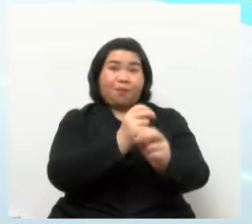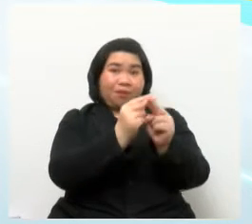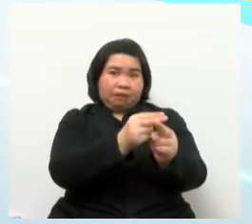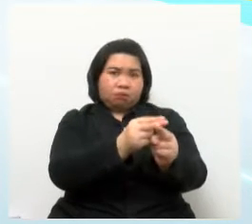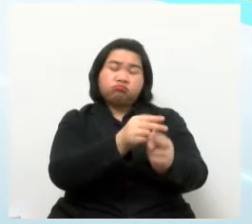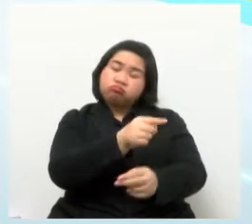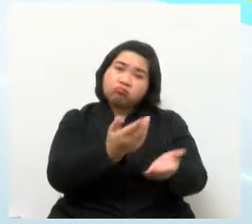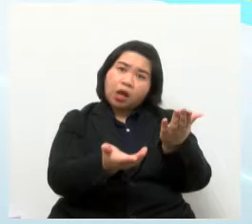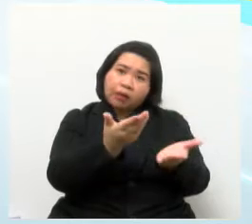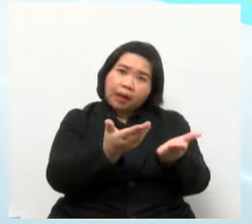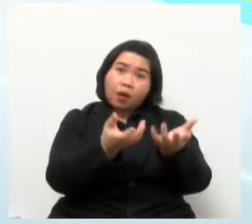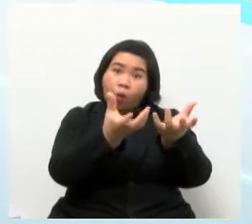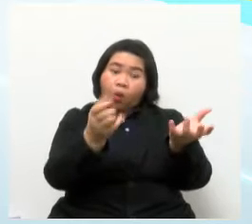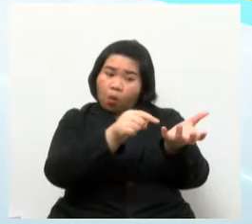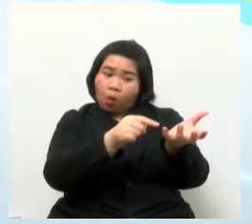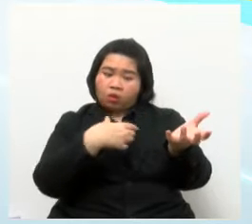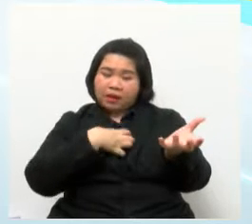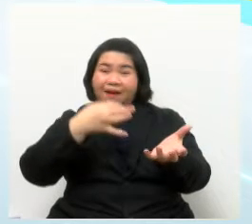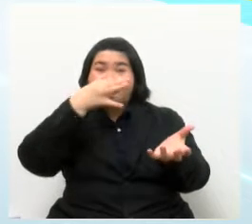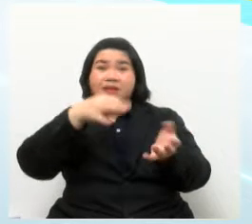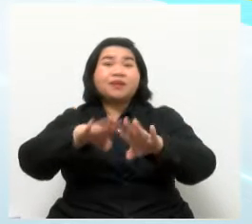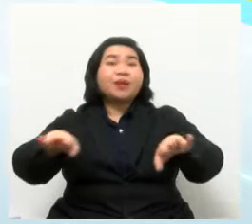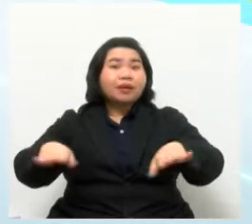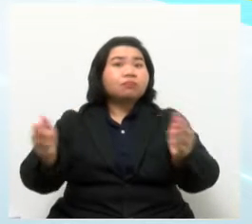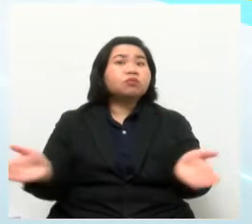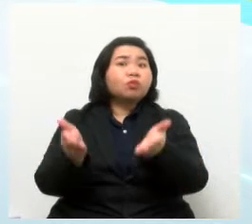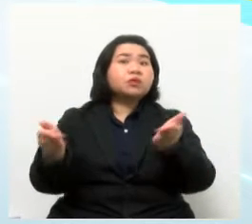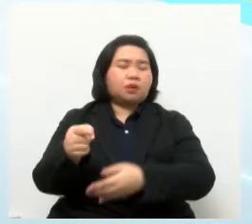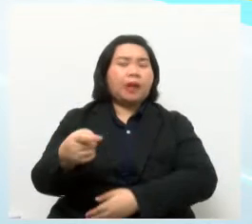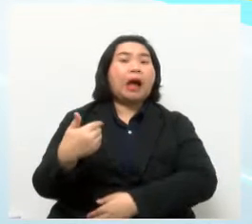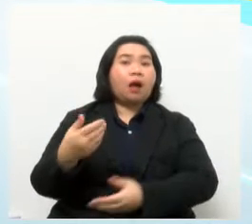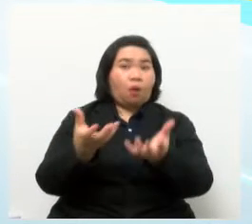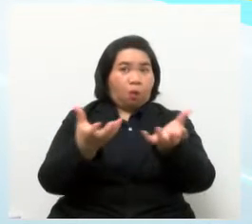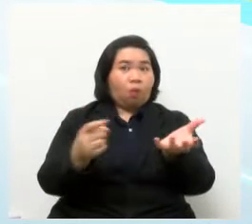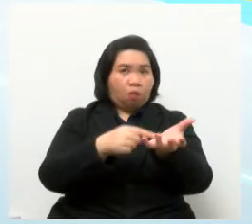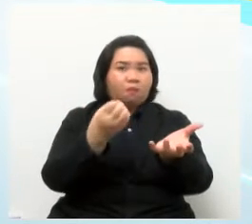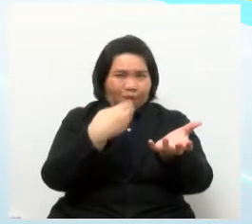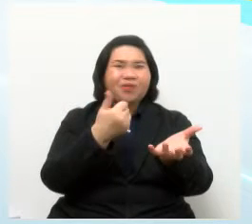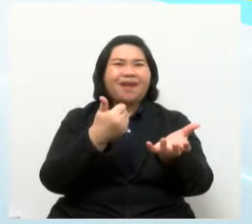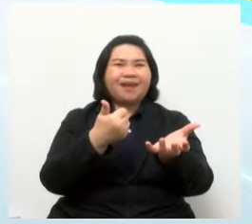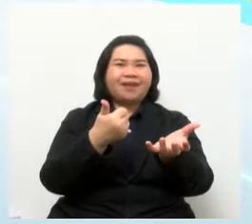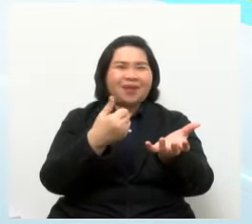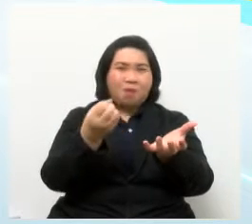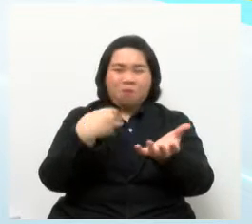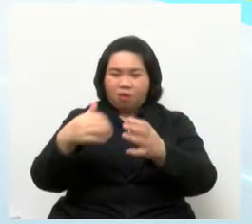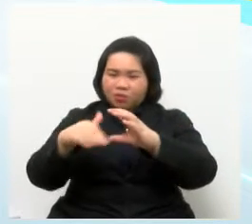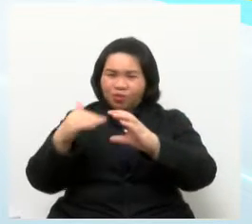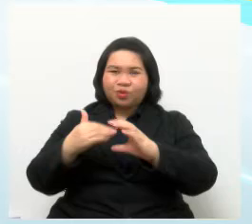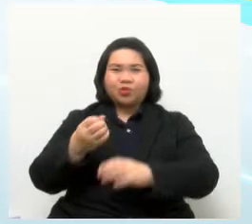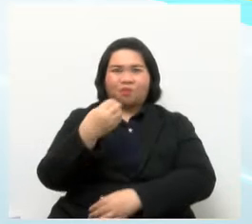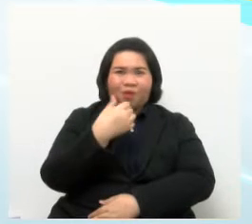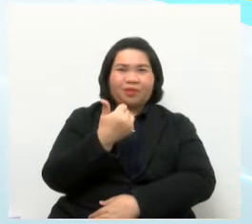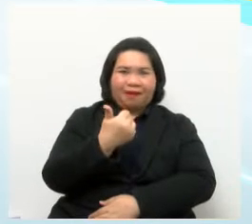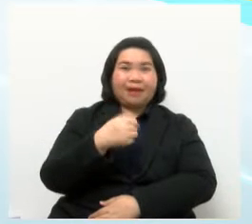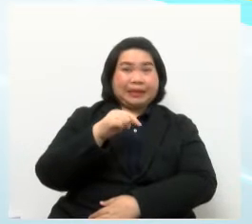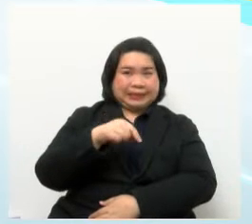าเป็นกิจกรรมในการเสริมสร้างอาชีพให้กับเด็กๆค่ะมีผลิตภัณฑ์ดีๆมานำเสนอการส่งกันเข้ามาได้นะคะที่ร